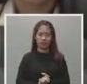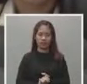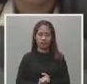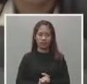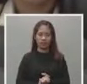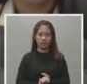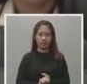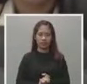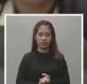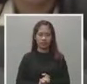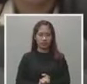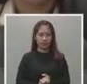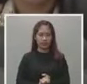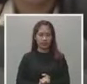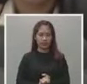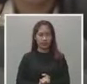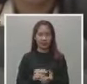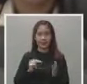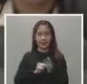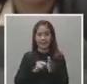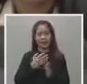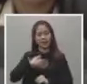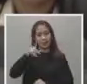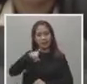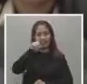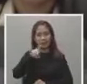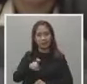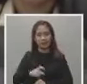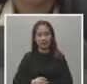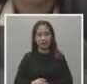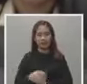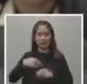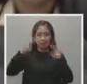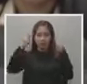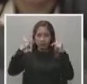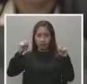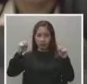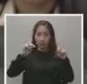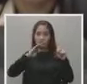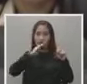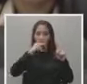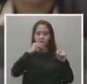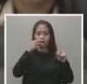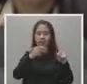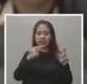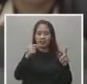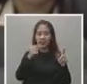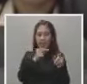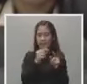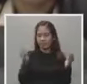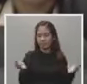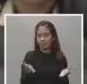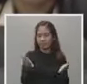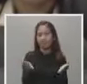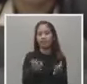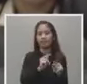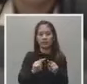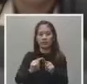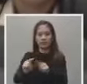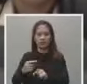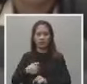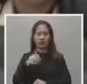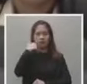พอสมควรแล้วครับพอสมควร คือผมตั้งคำถามว่านายกรัฐมนตรีเวลาเห็นคำอวยต่างๆเหล่านี้ท่าน